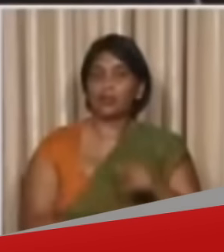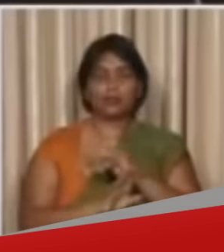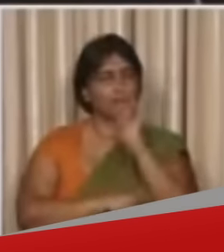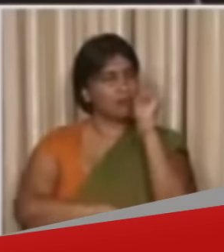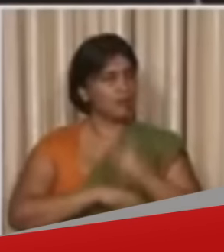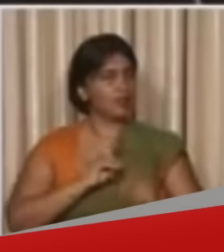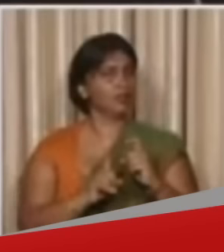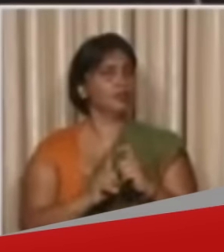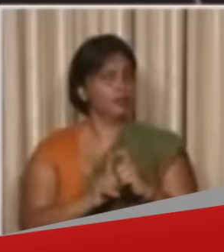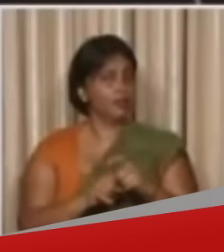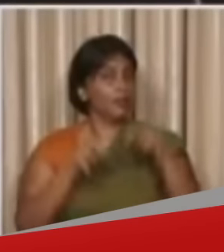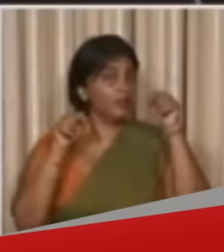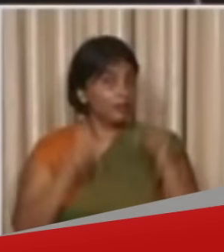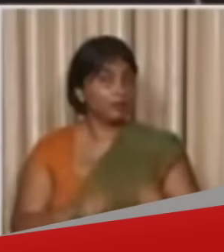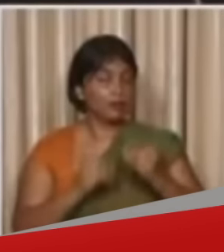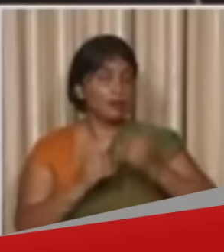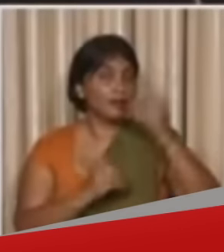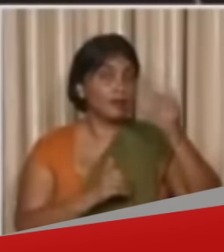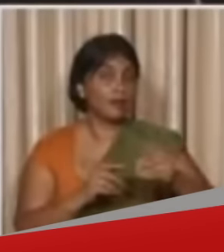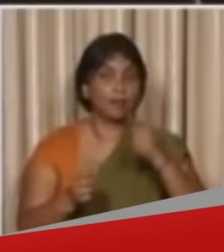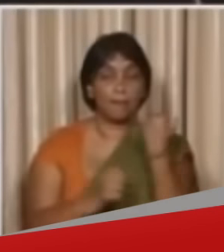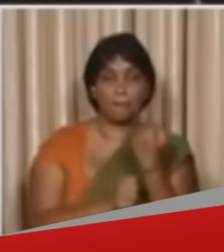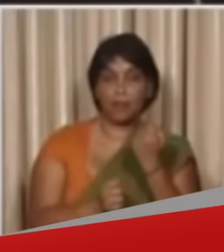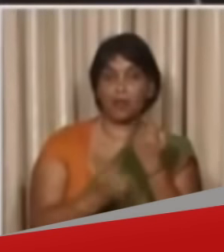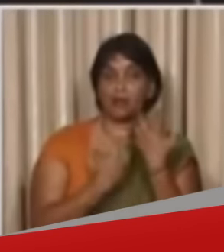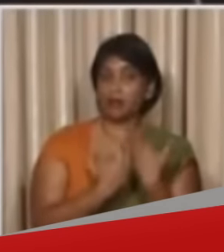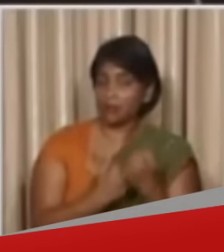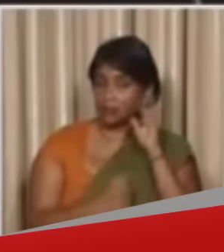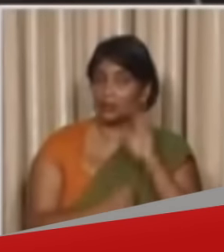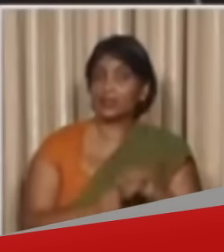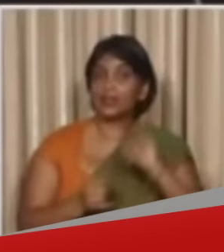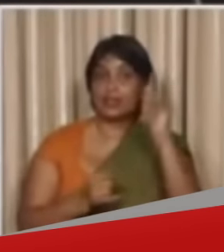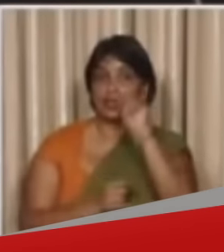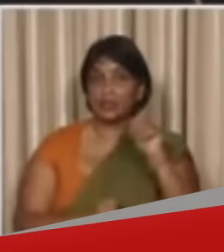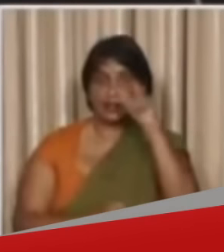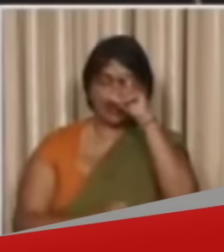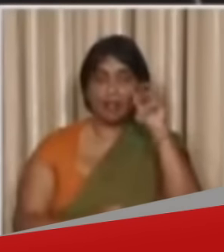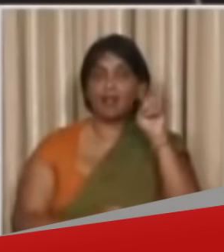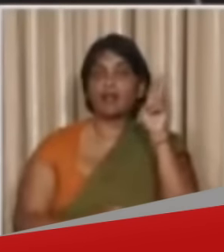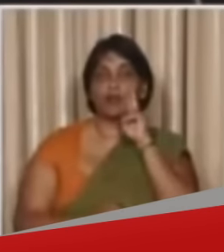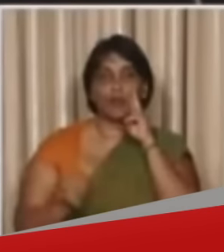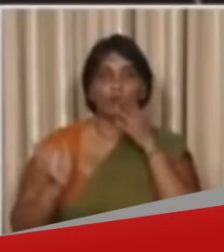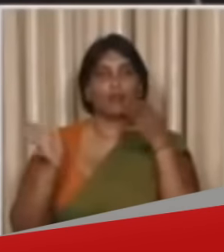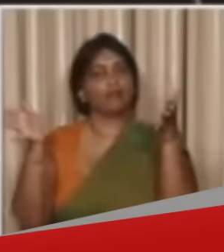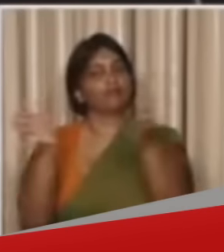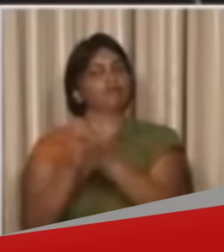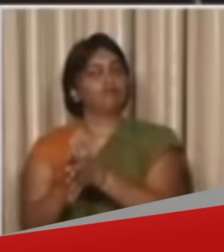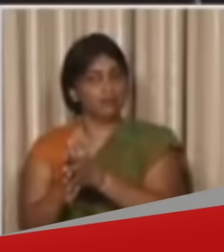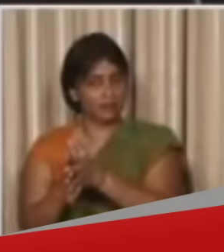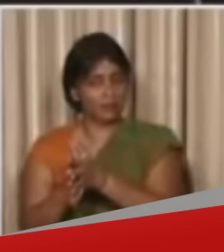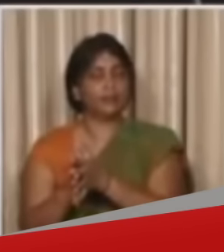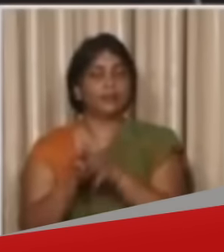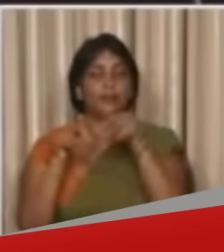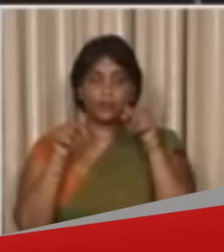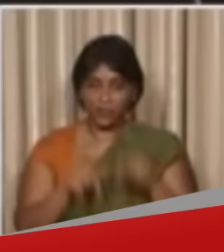කුමන්ත්‍රණයක් කළා දැන් ඊළඟ බල පෙරලිය ඊළඟ බල මෙහෙවුම සඳහා සිරිසේන අද රනිල් වික්‍රමසිංහලගේ ඔඩොක්කුවට වැටිලා තියෙනවා